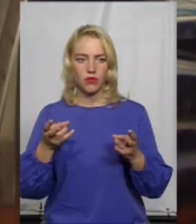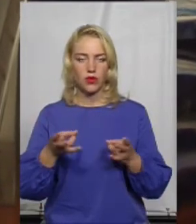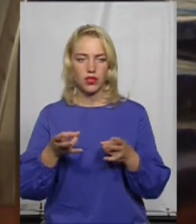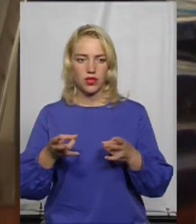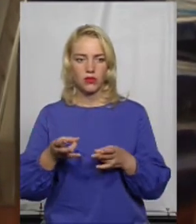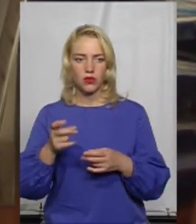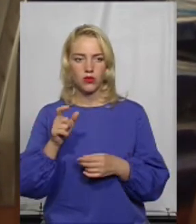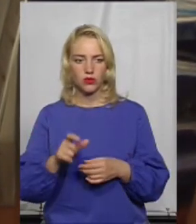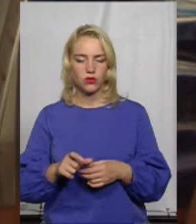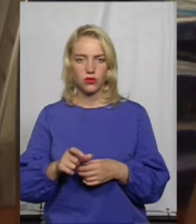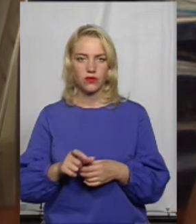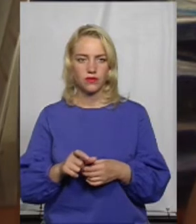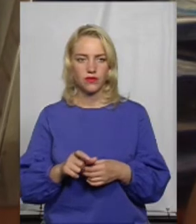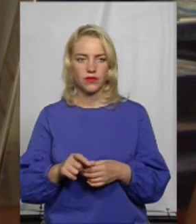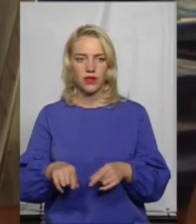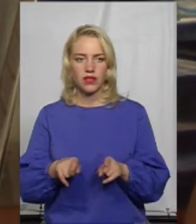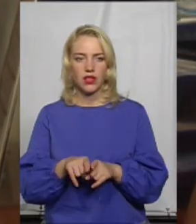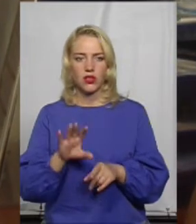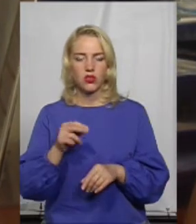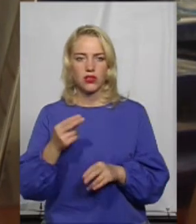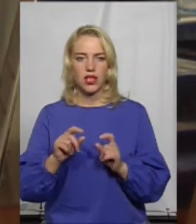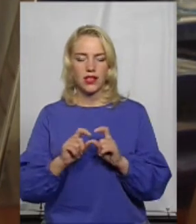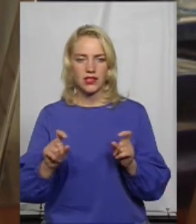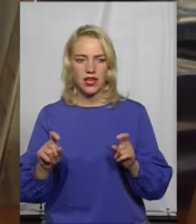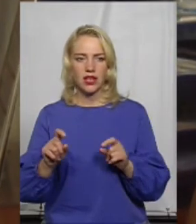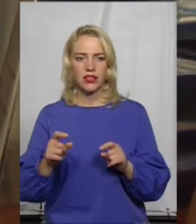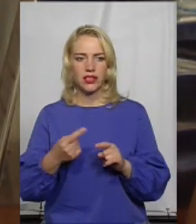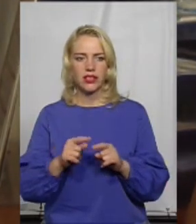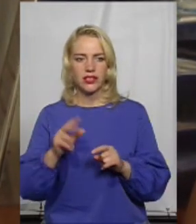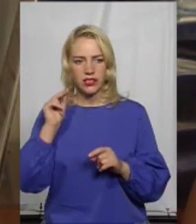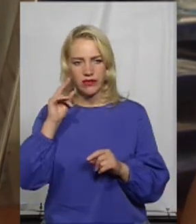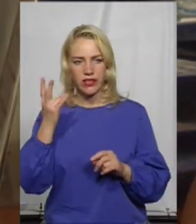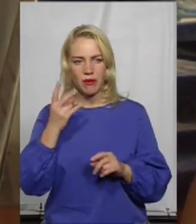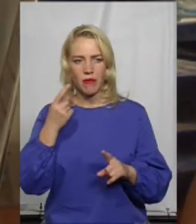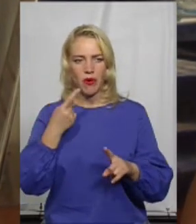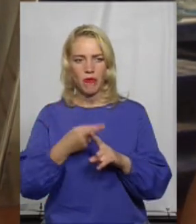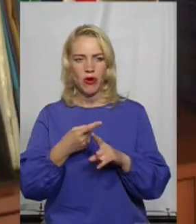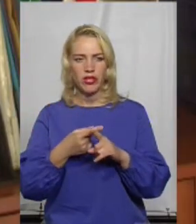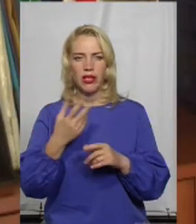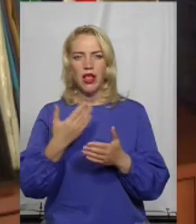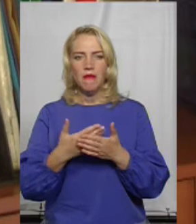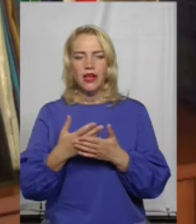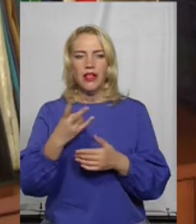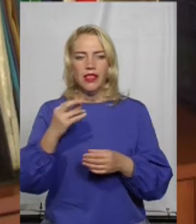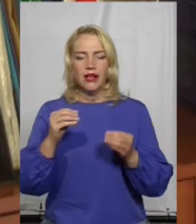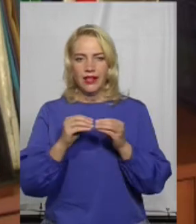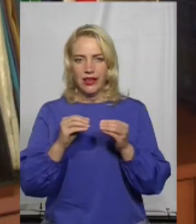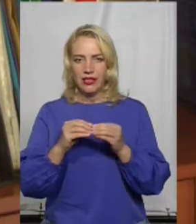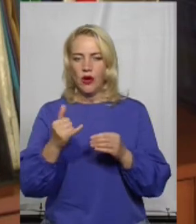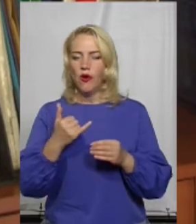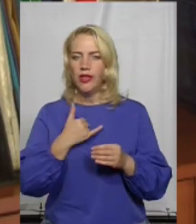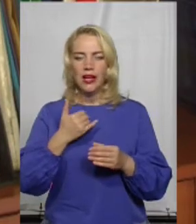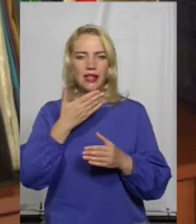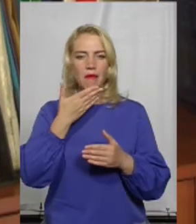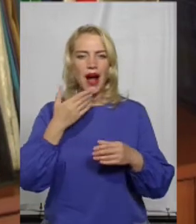людську у таких соціальних закладах, то ці цифри варто було помножити десь на 10. Але у нас немає